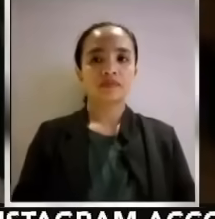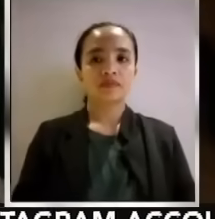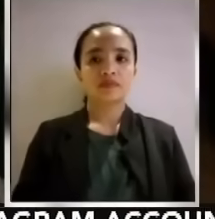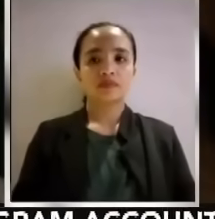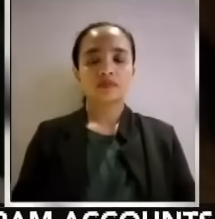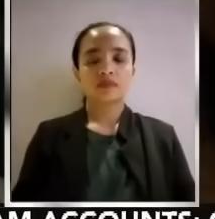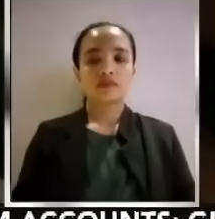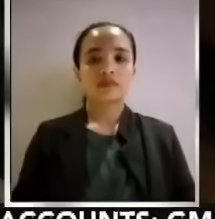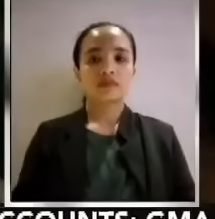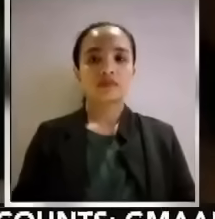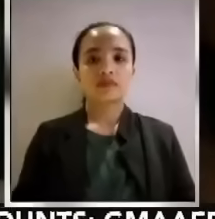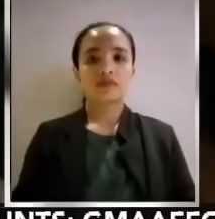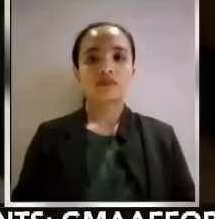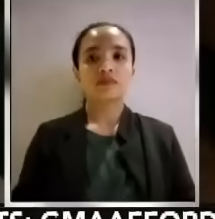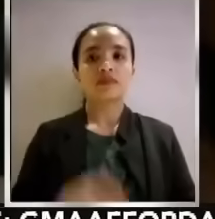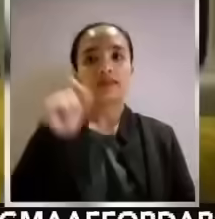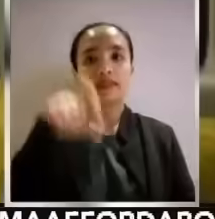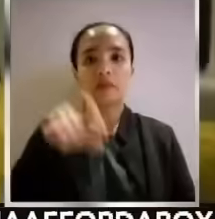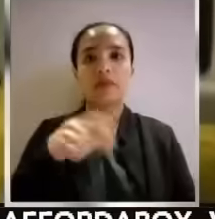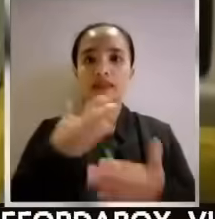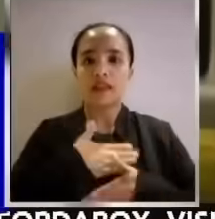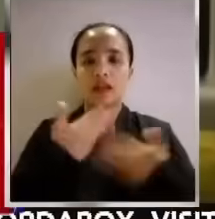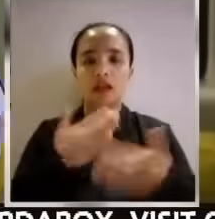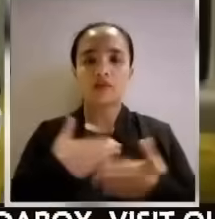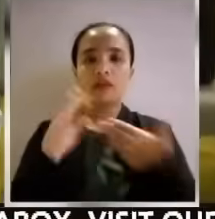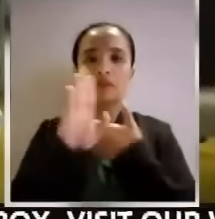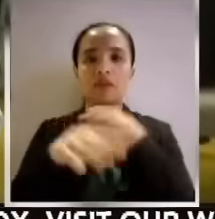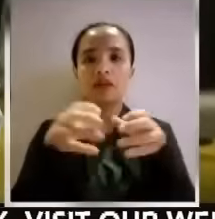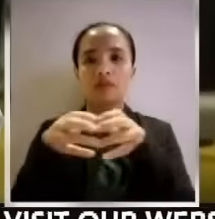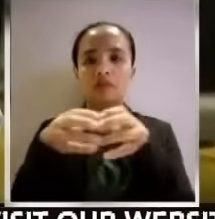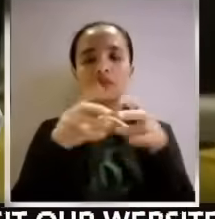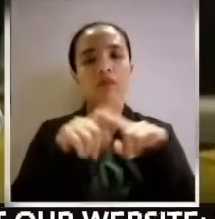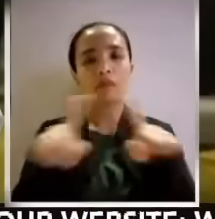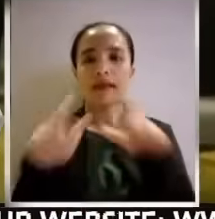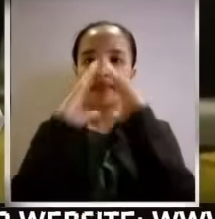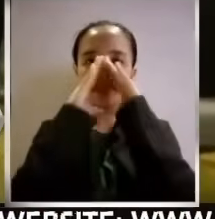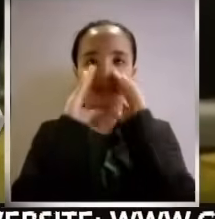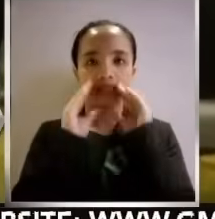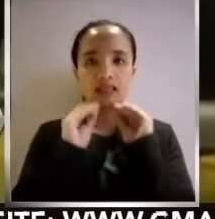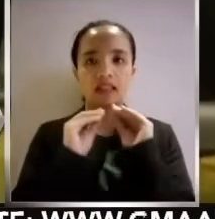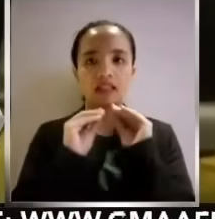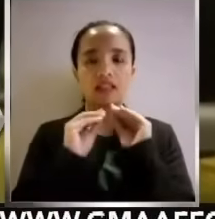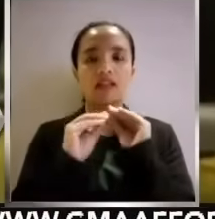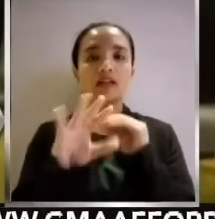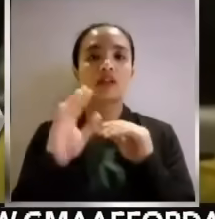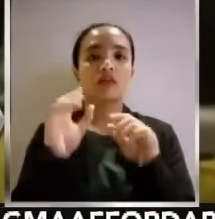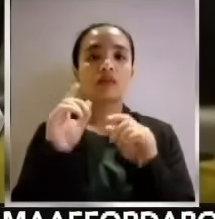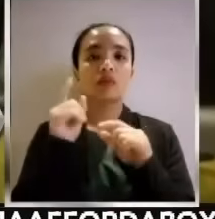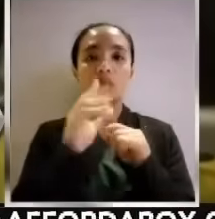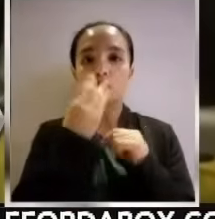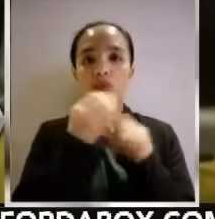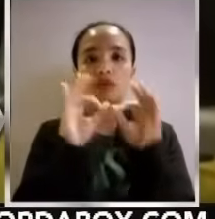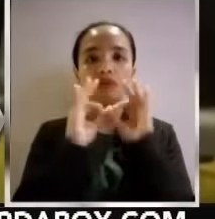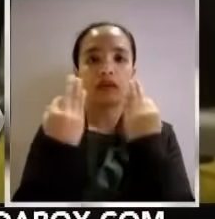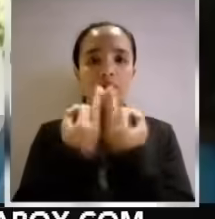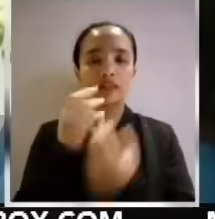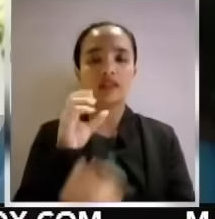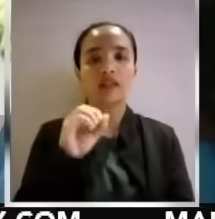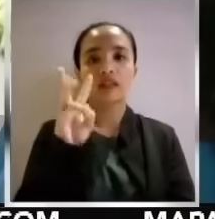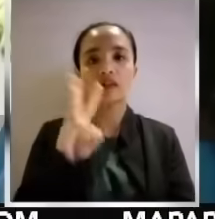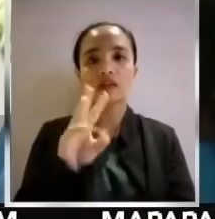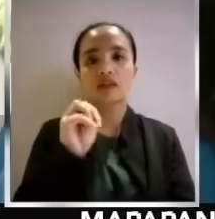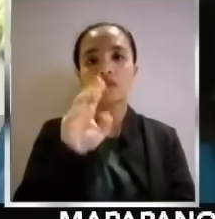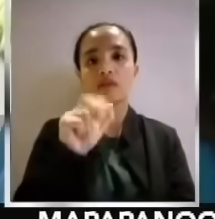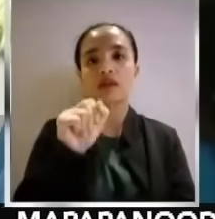Imbes na masayang reunion, nagluluksa sa muli nilang pagkikita ang mga kaanak ng OFW na si Margaret Garcia